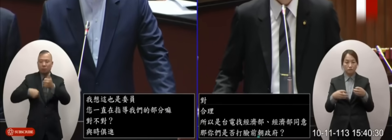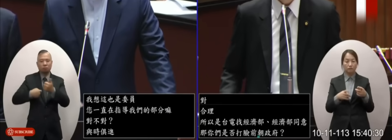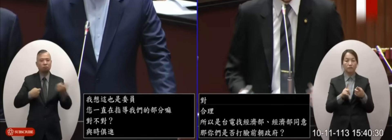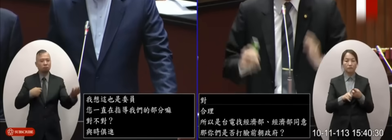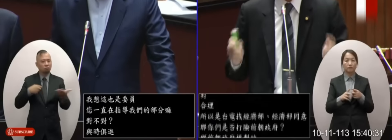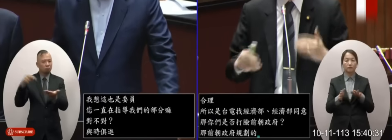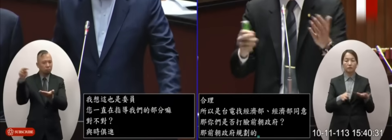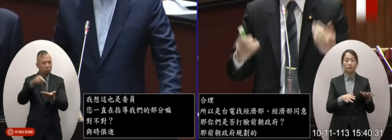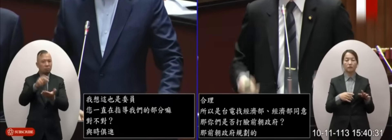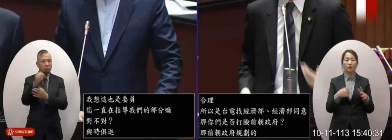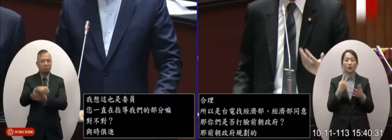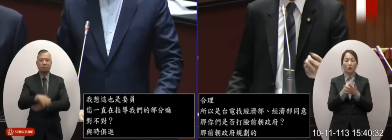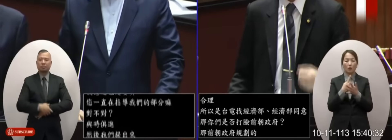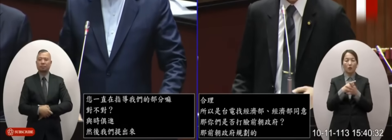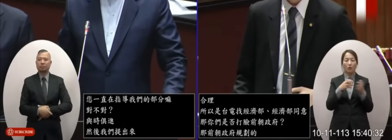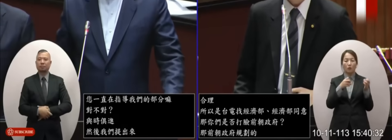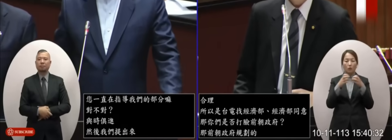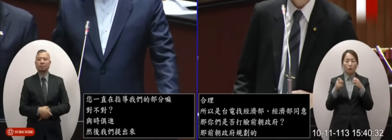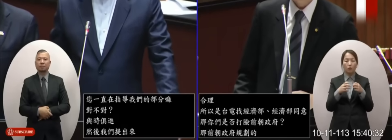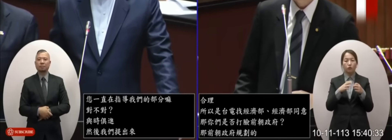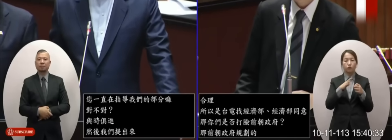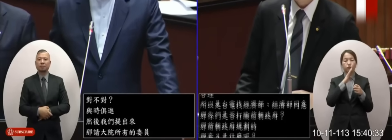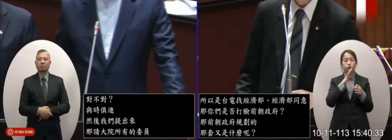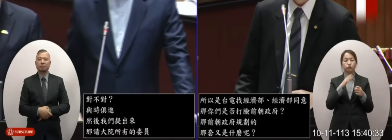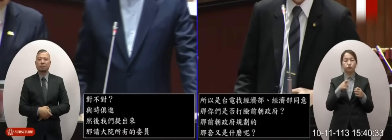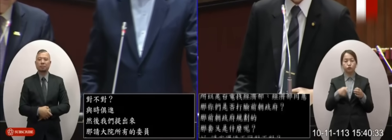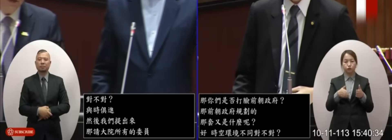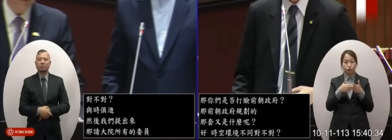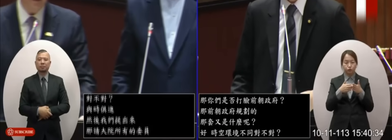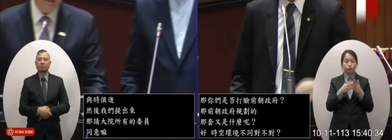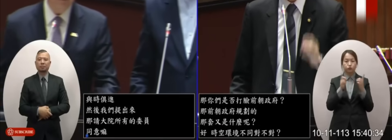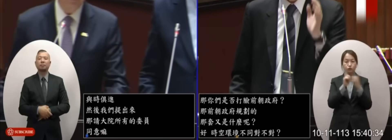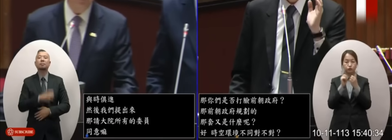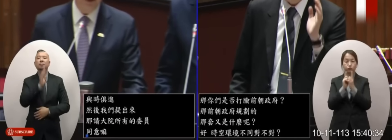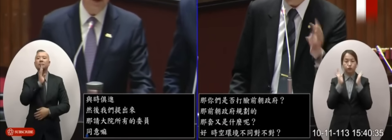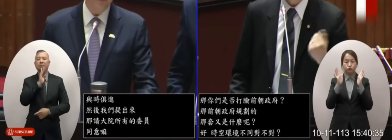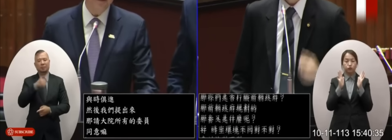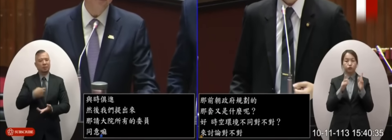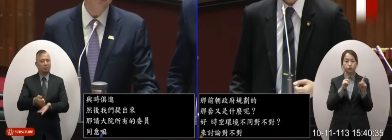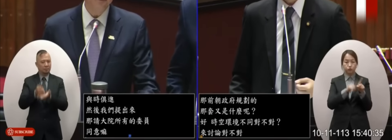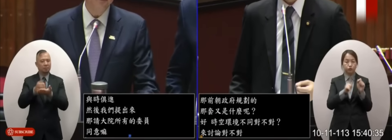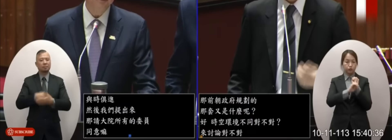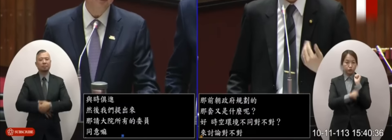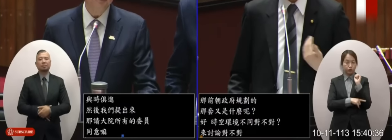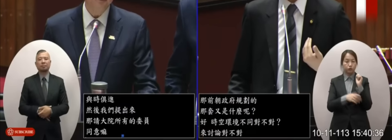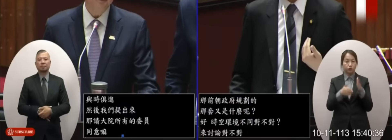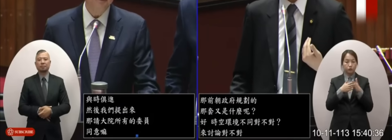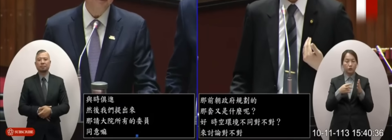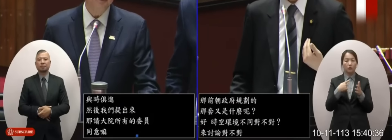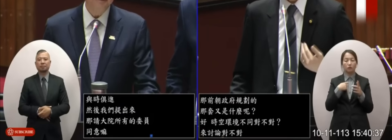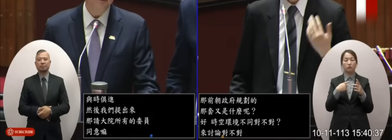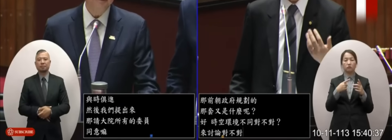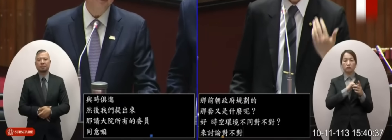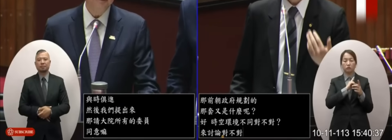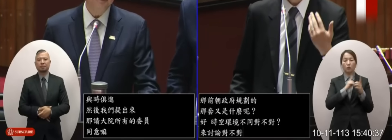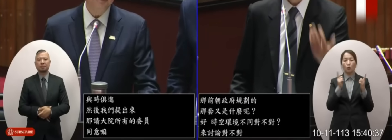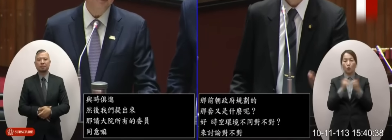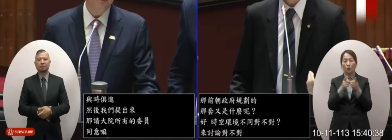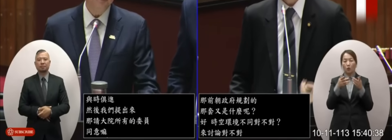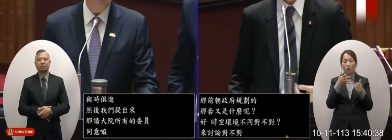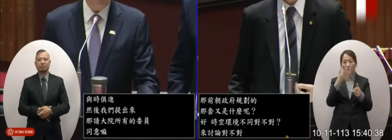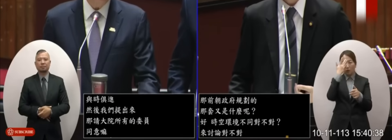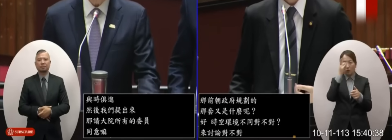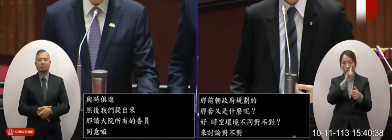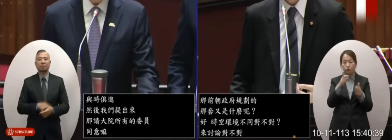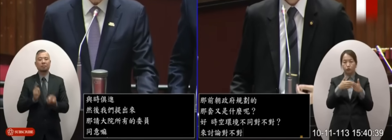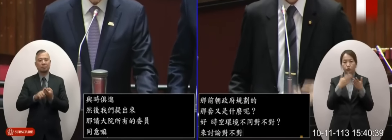长，我们每次讨论基本上都还蛮这个理性 的， 对不对？ 我非常佩服。 因为概念上来讲，本席一向主张面对问题才是解